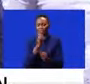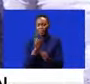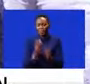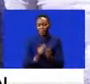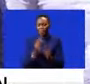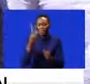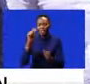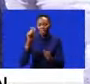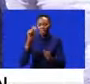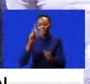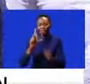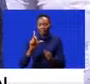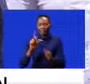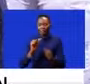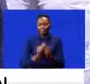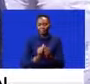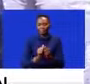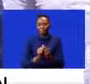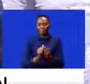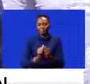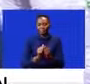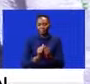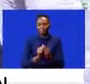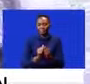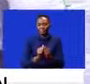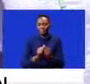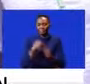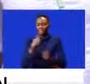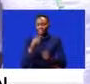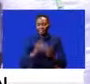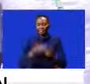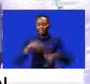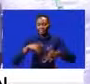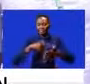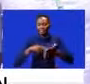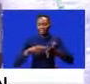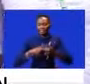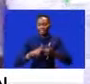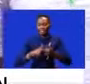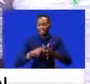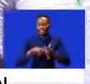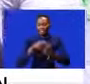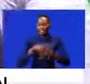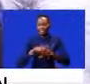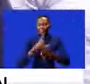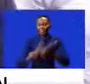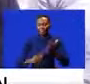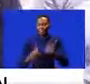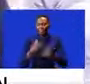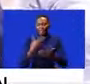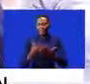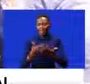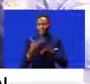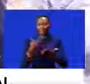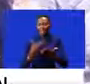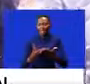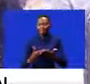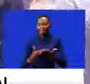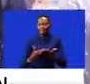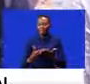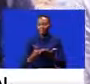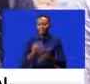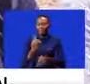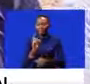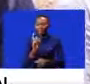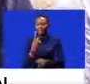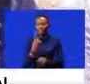Mose Nyikora Mugajwang, tie wachnwa ni tuke gi eki ne ochakore e yo machalo nade. Bed wako welo. Erokamano ahinya.